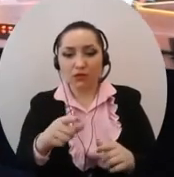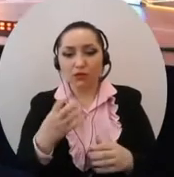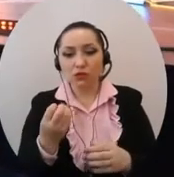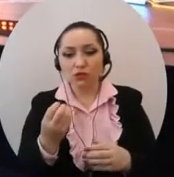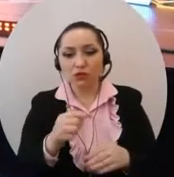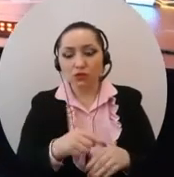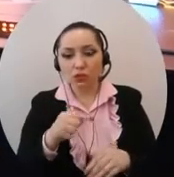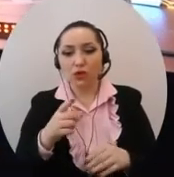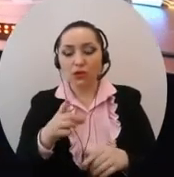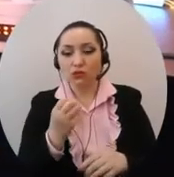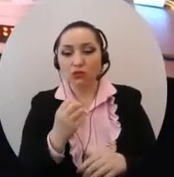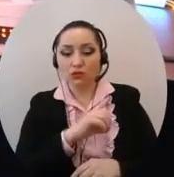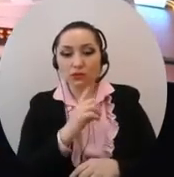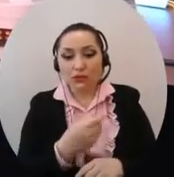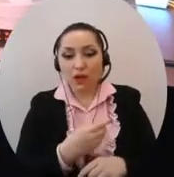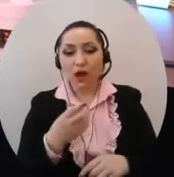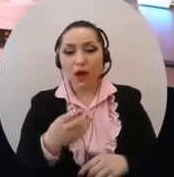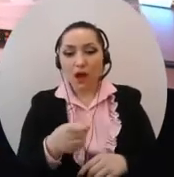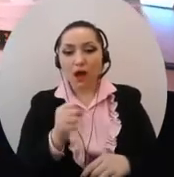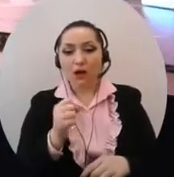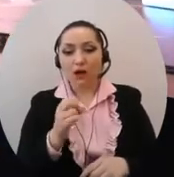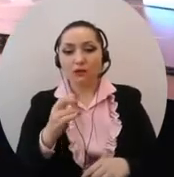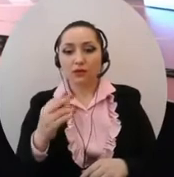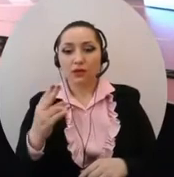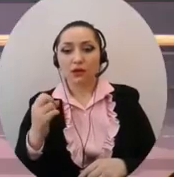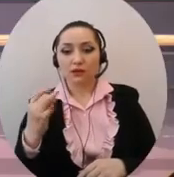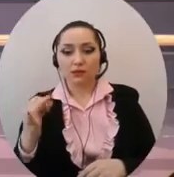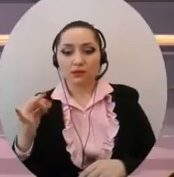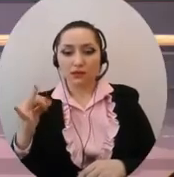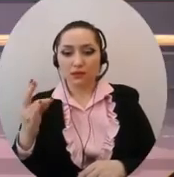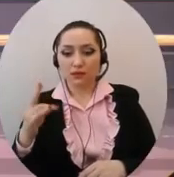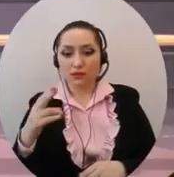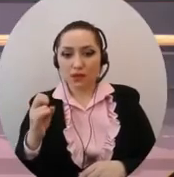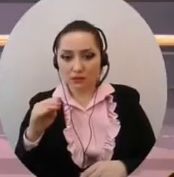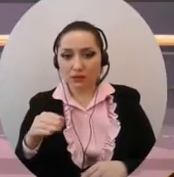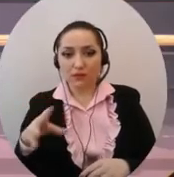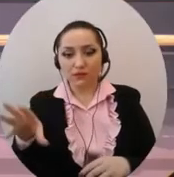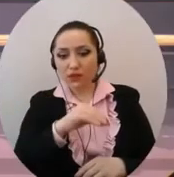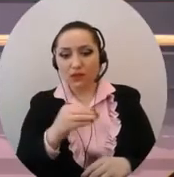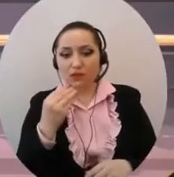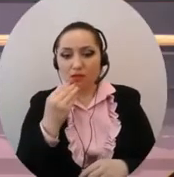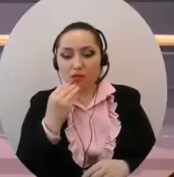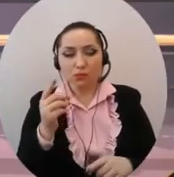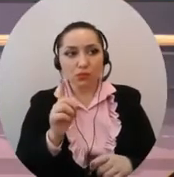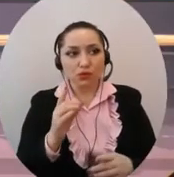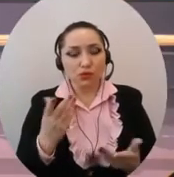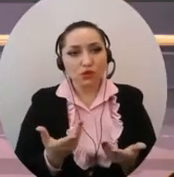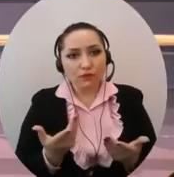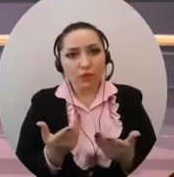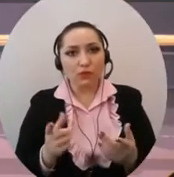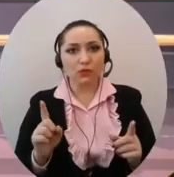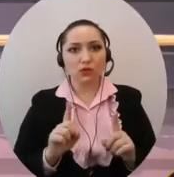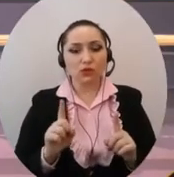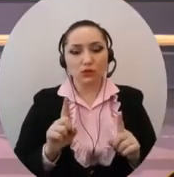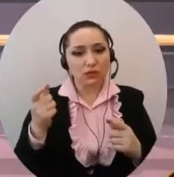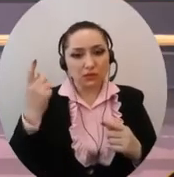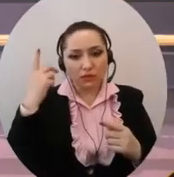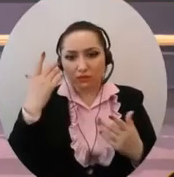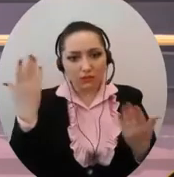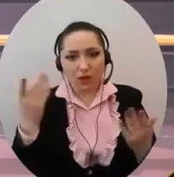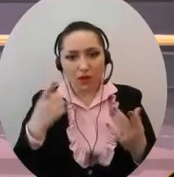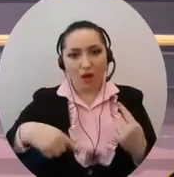А антиоксидантная система, это вот, вот у нас мы все едим, неизвестно что, живем неизвестно где, у нас в окружающая среда